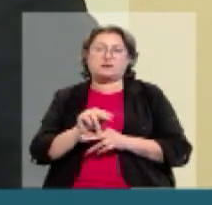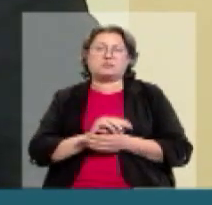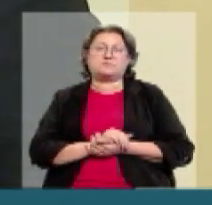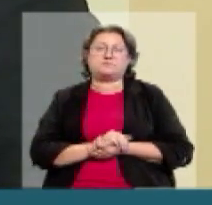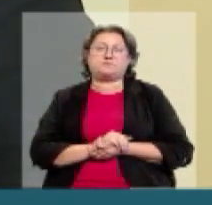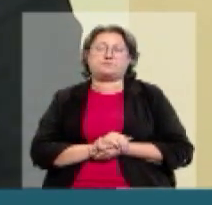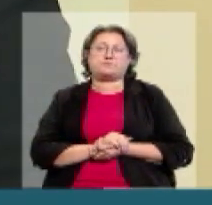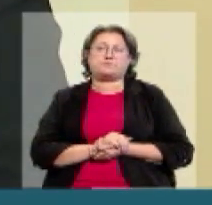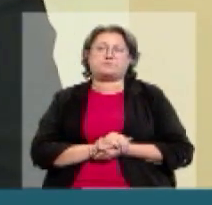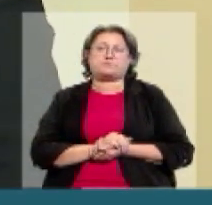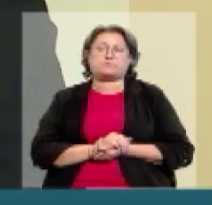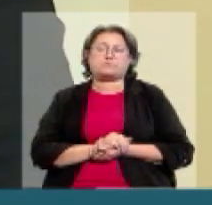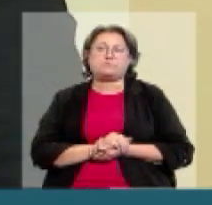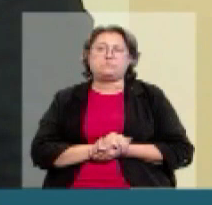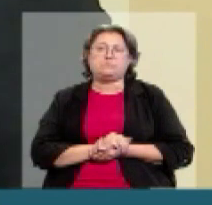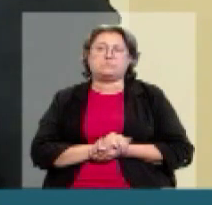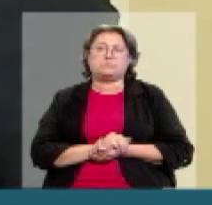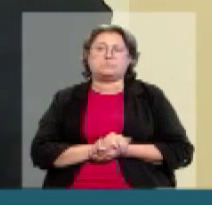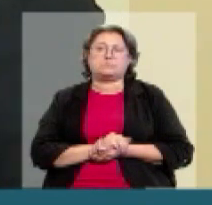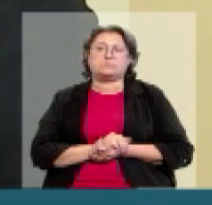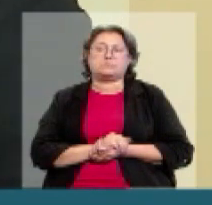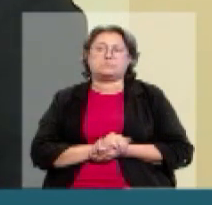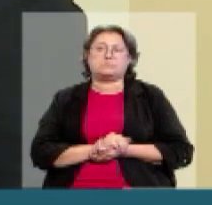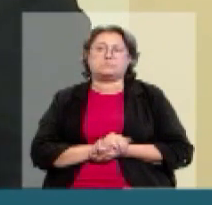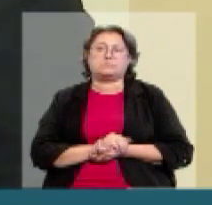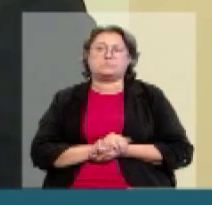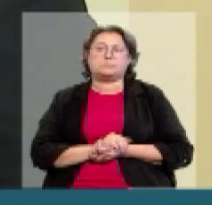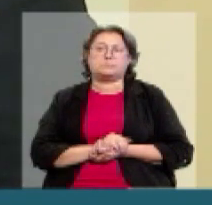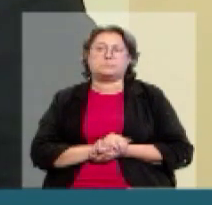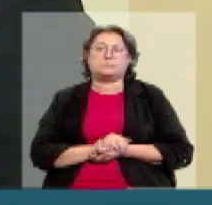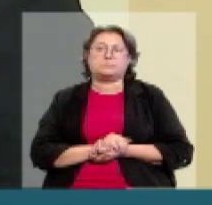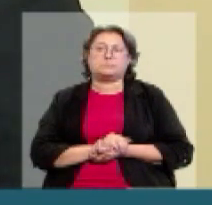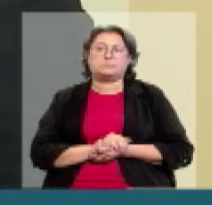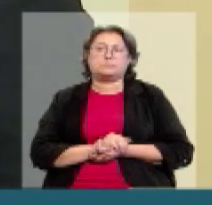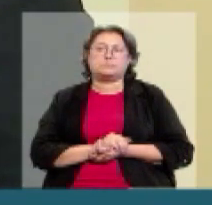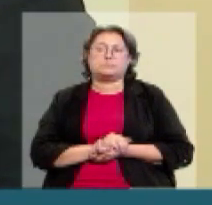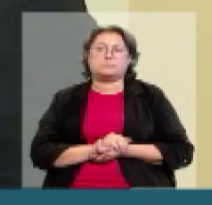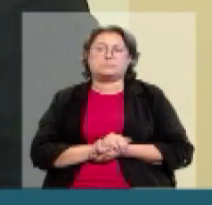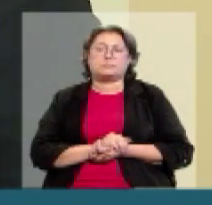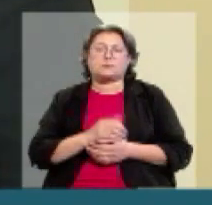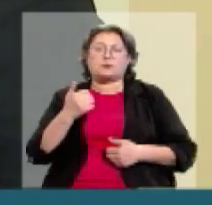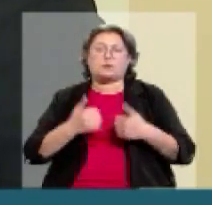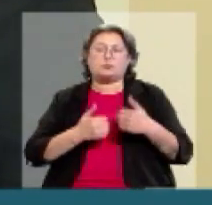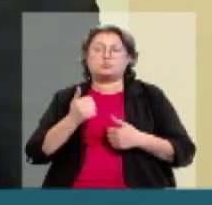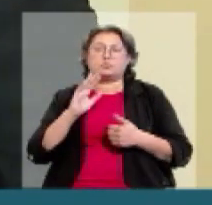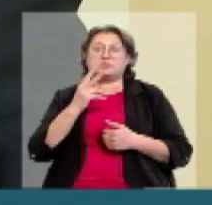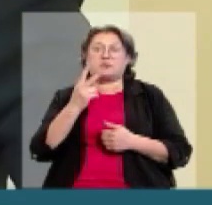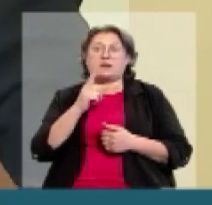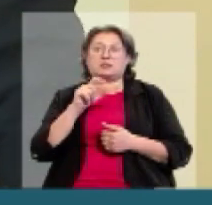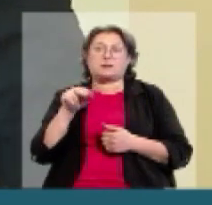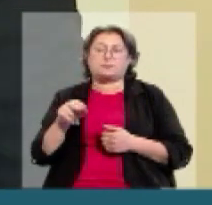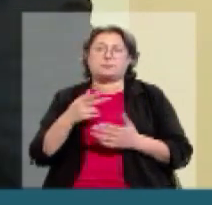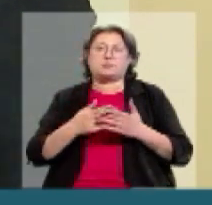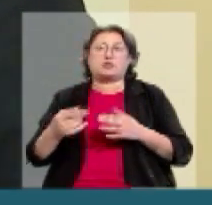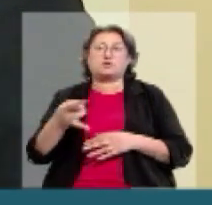істейтін жастардың үздік тәлімгерін айқындайды. Байқау екі кезінде өткізіледі. Ол